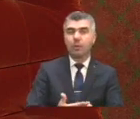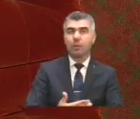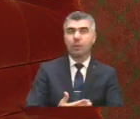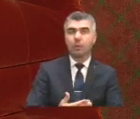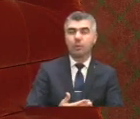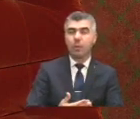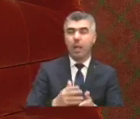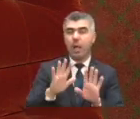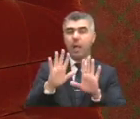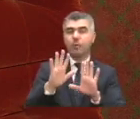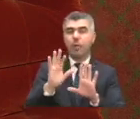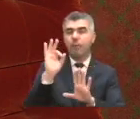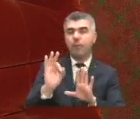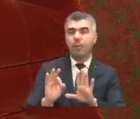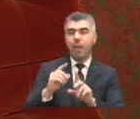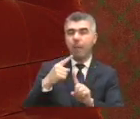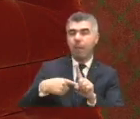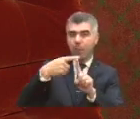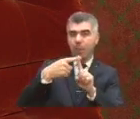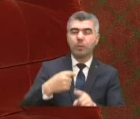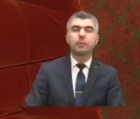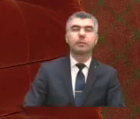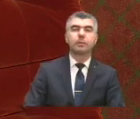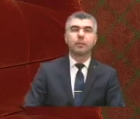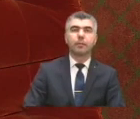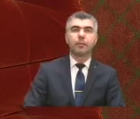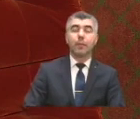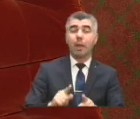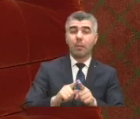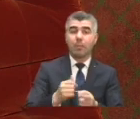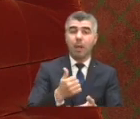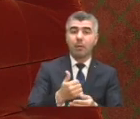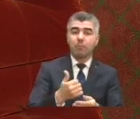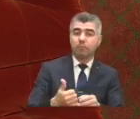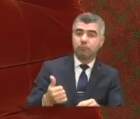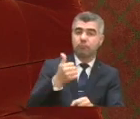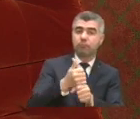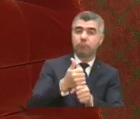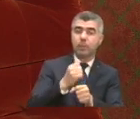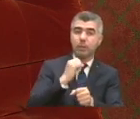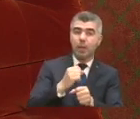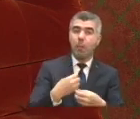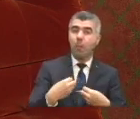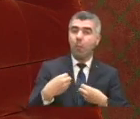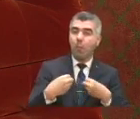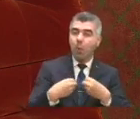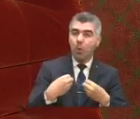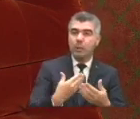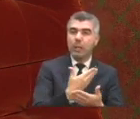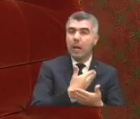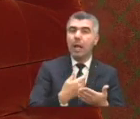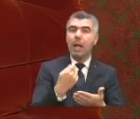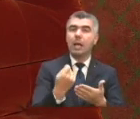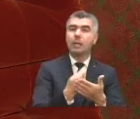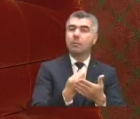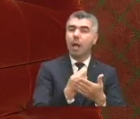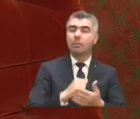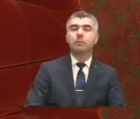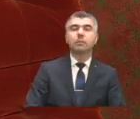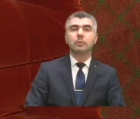انتقلت ب 10%. بالنسبة للمناصب العليا اللي هي يا مدير يا كاتب عام، ارتفعت